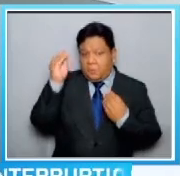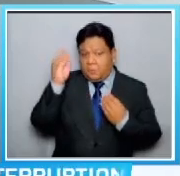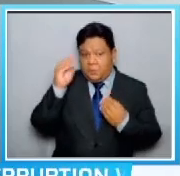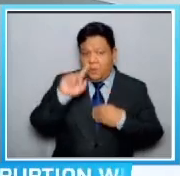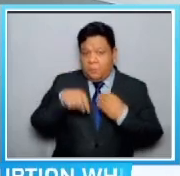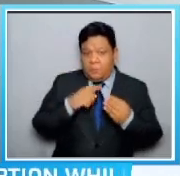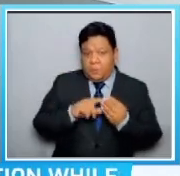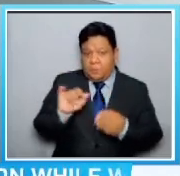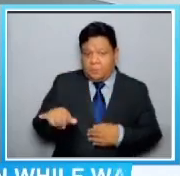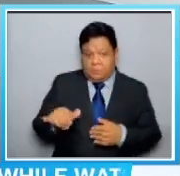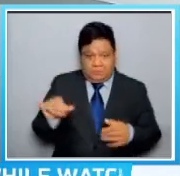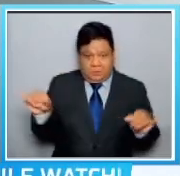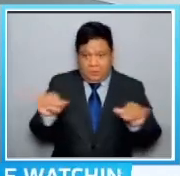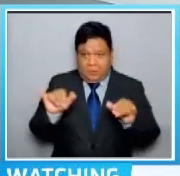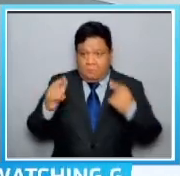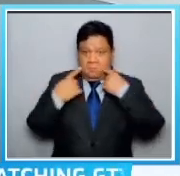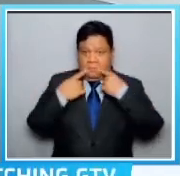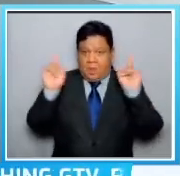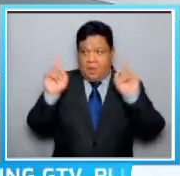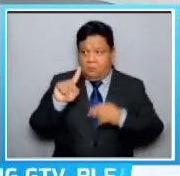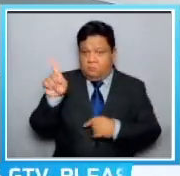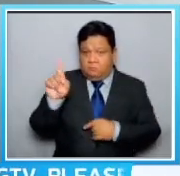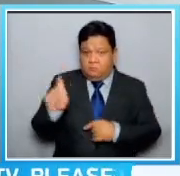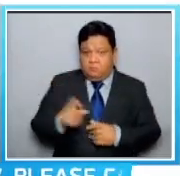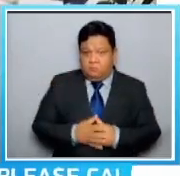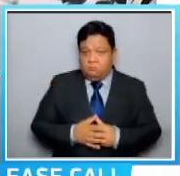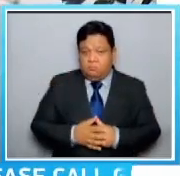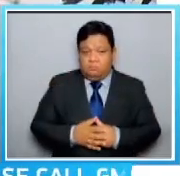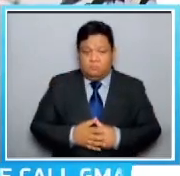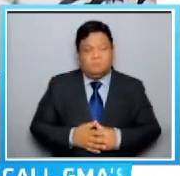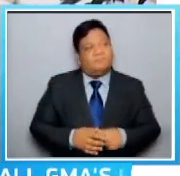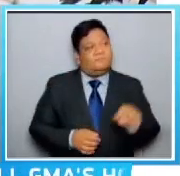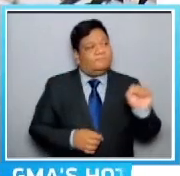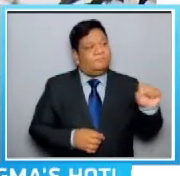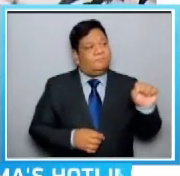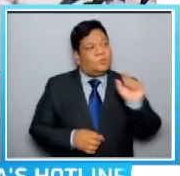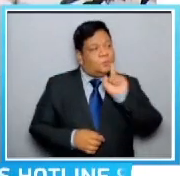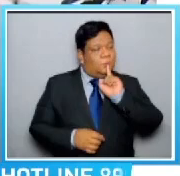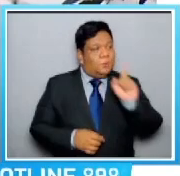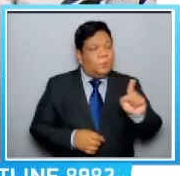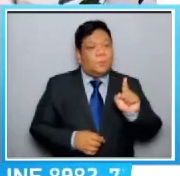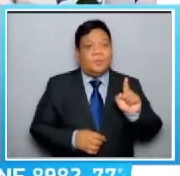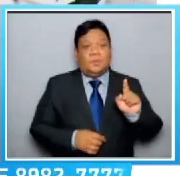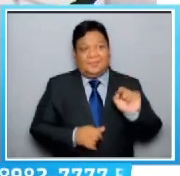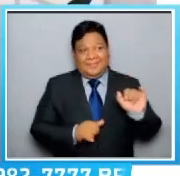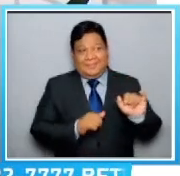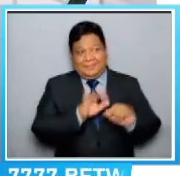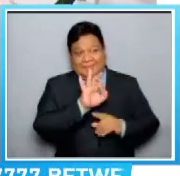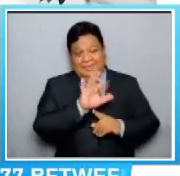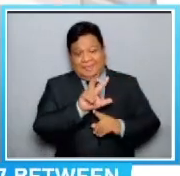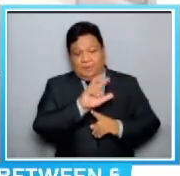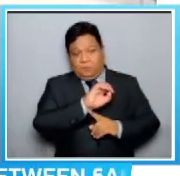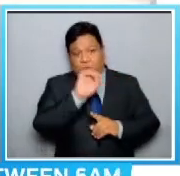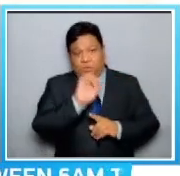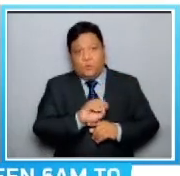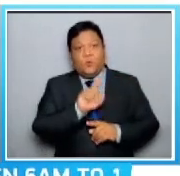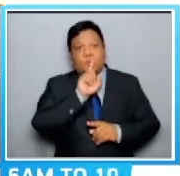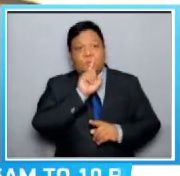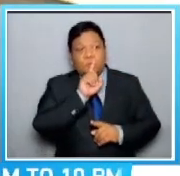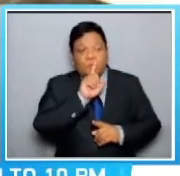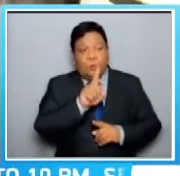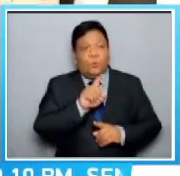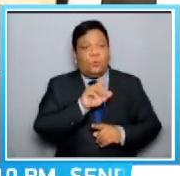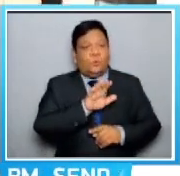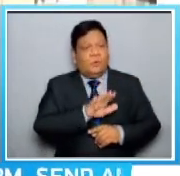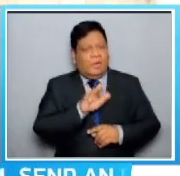ho ba naging effective ito? Yes, Ma'am Connie. Actually, yung numero po yan, yung 93%, tingin ko po